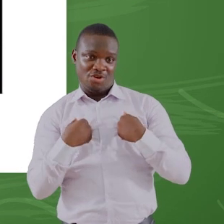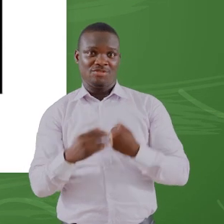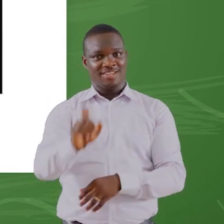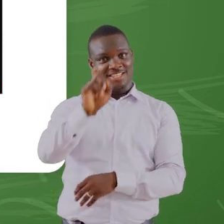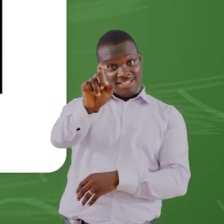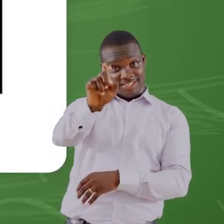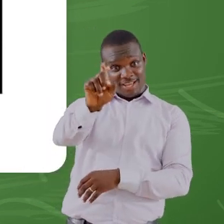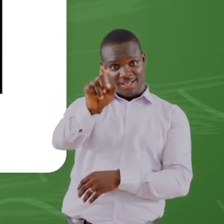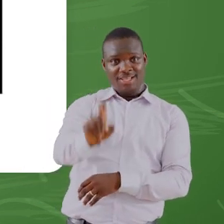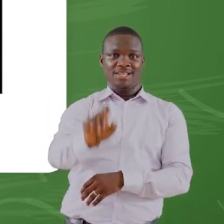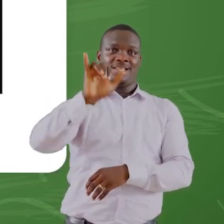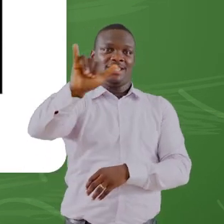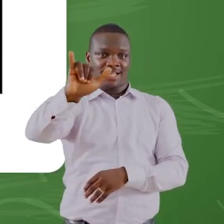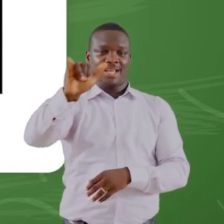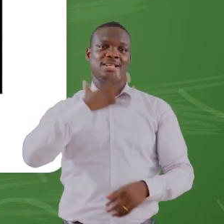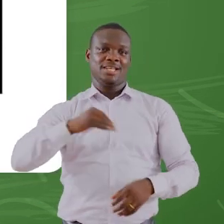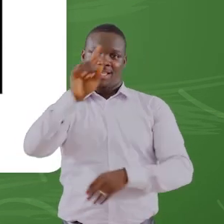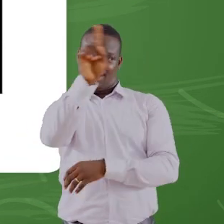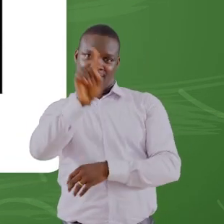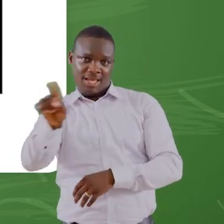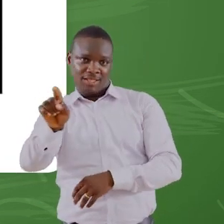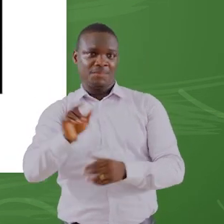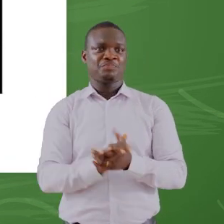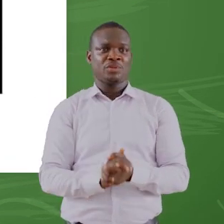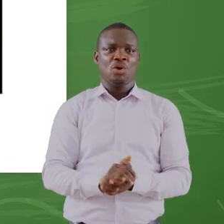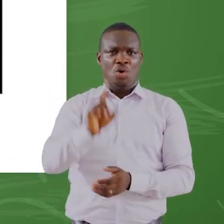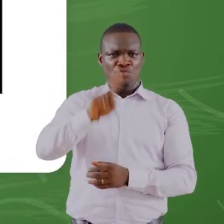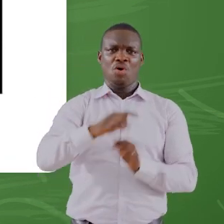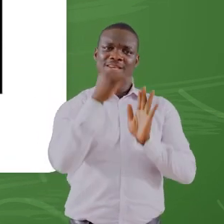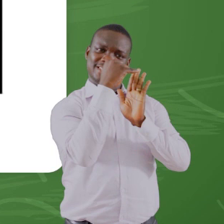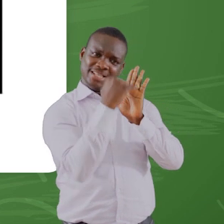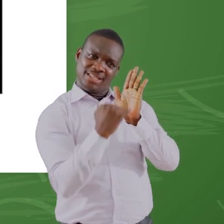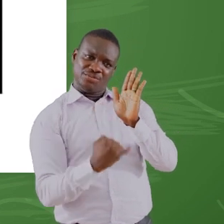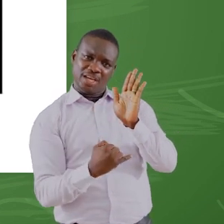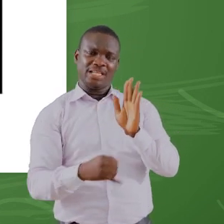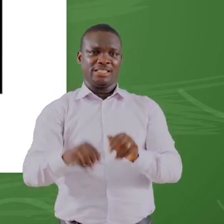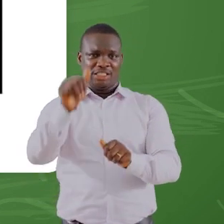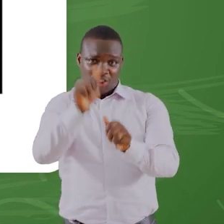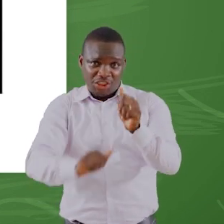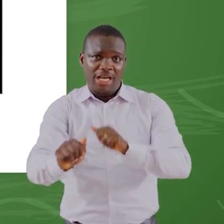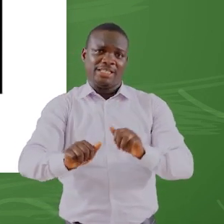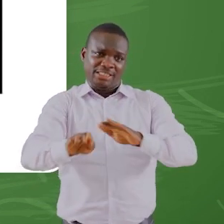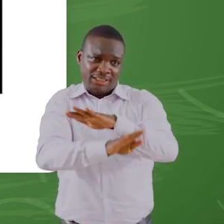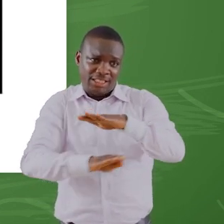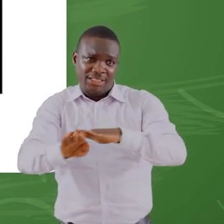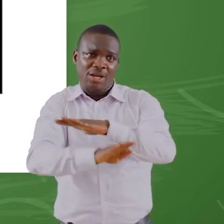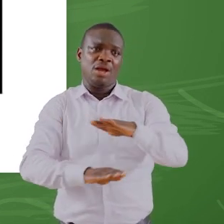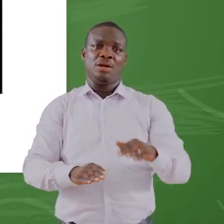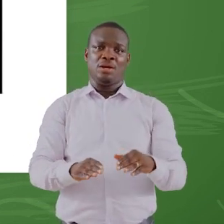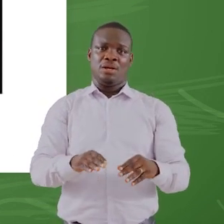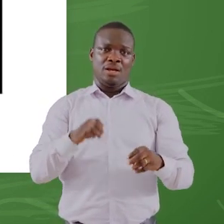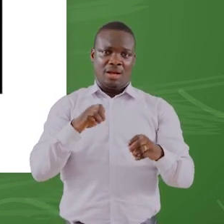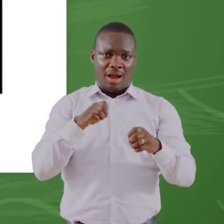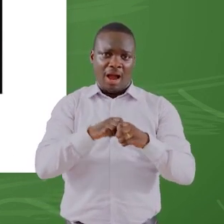X, Y et Z. Identifiez chaque gîte en vous